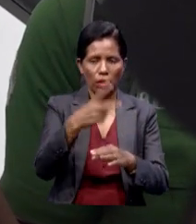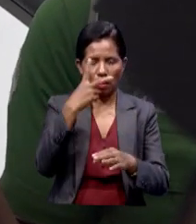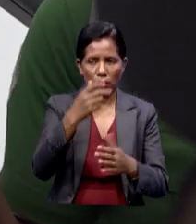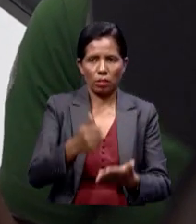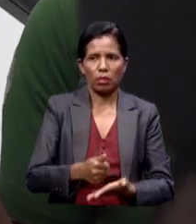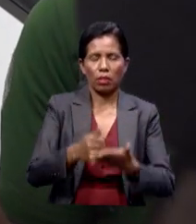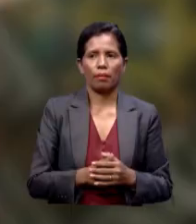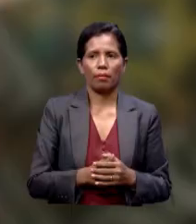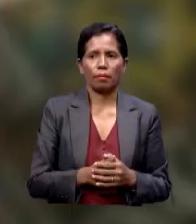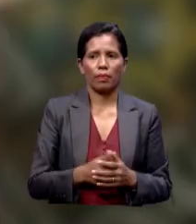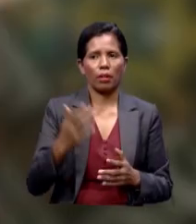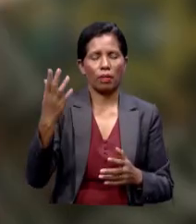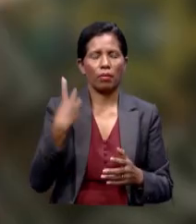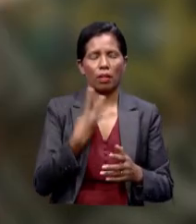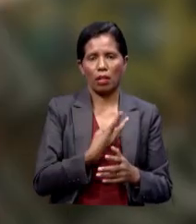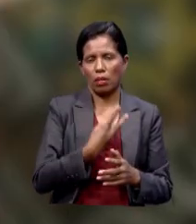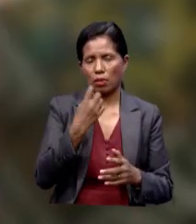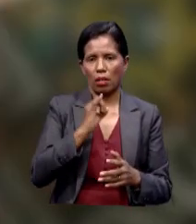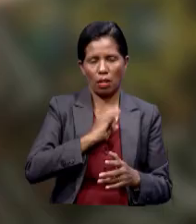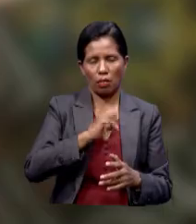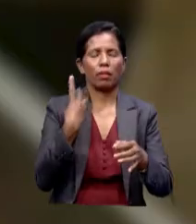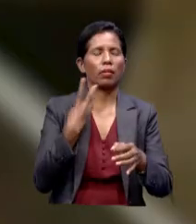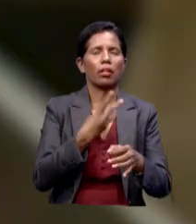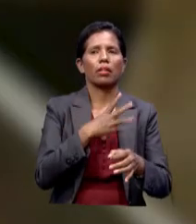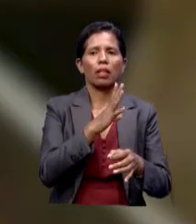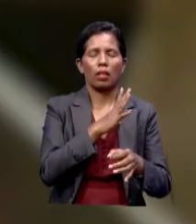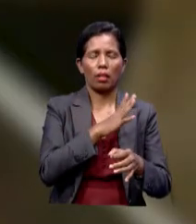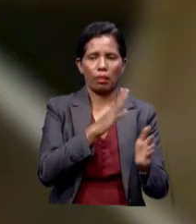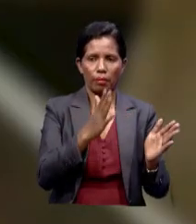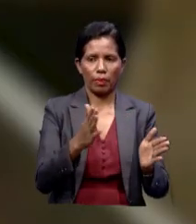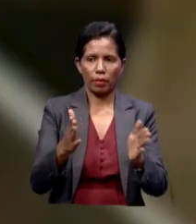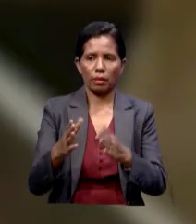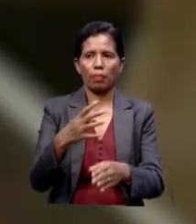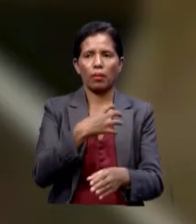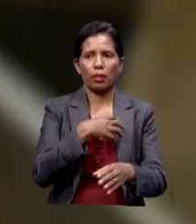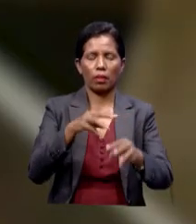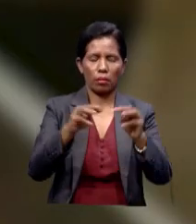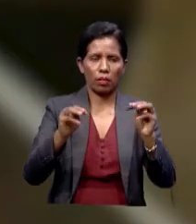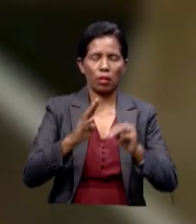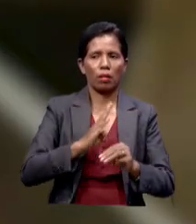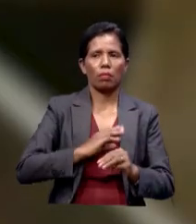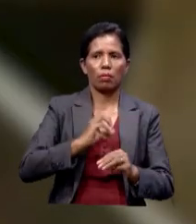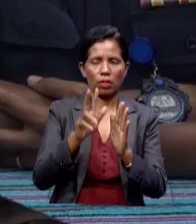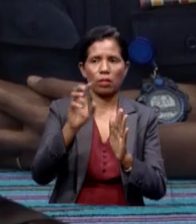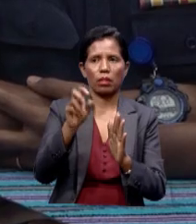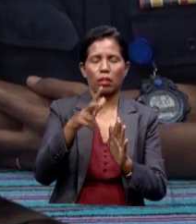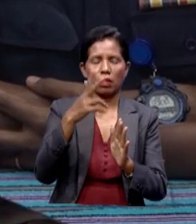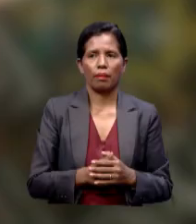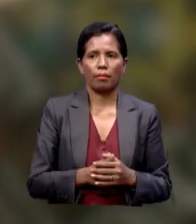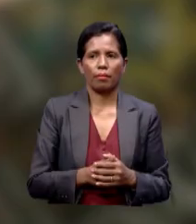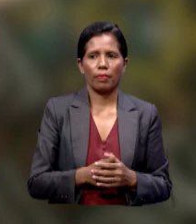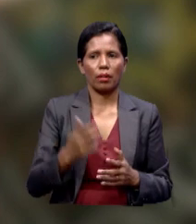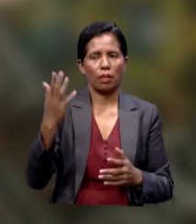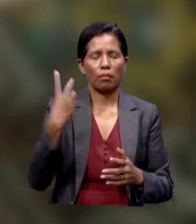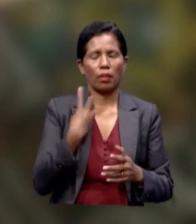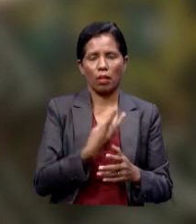Peniteli balun halu agresan fisiku balabarek minoridade honaran inisial C to grave, no dedaune labarek refere baisa